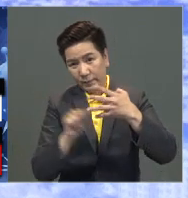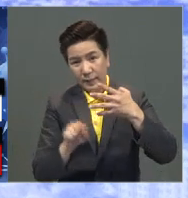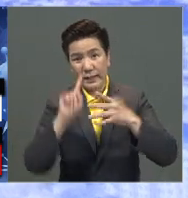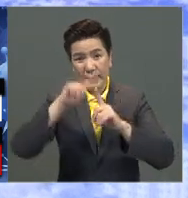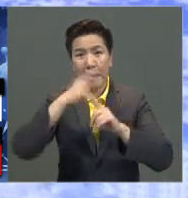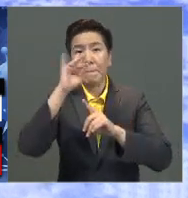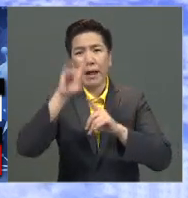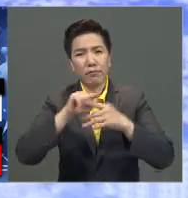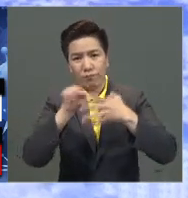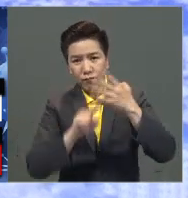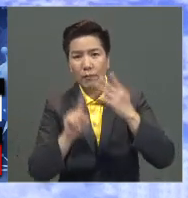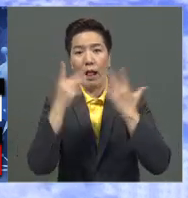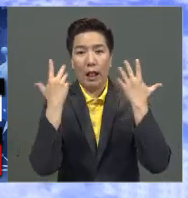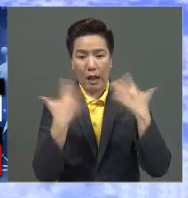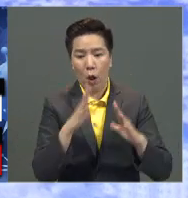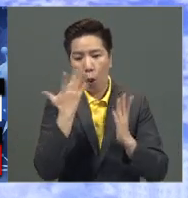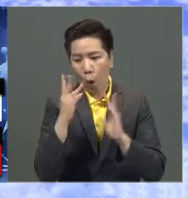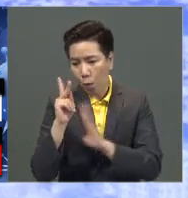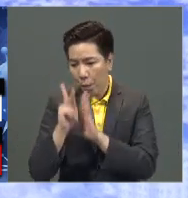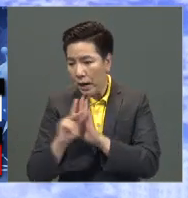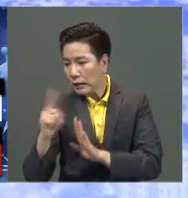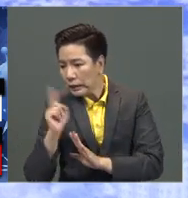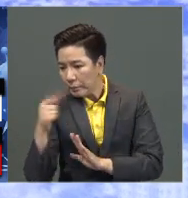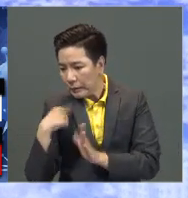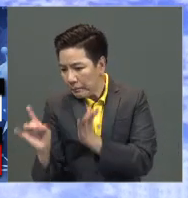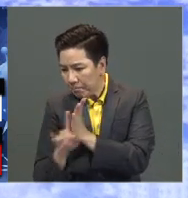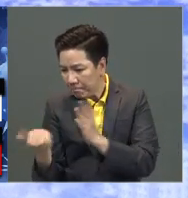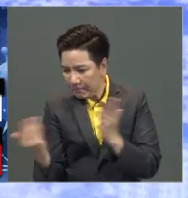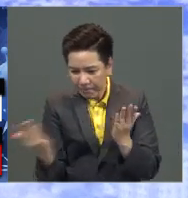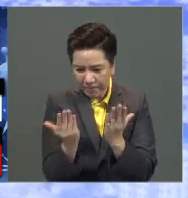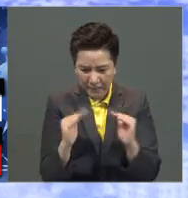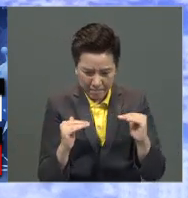จะมีกลไกอื่นๆที่จะมาทดแทนพรกฉุกเฉินที่มีประสิทธิภาพใกล้เคียงกันครับ